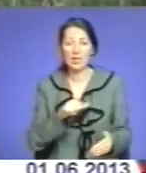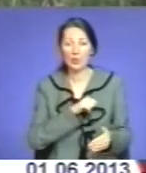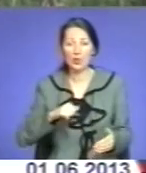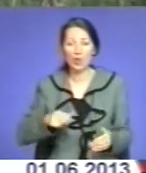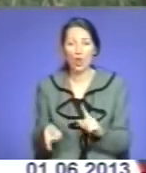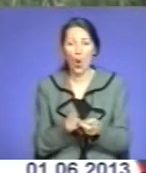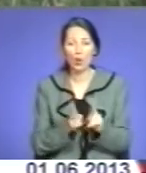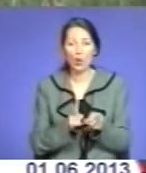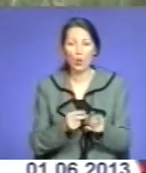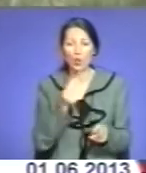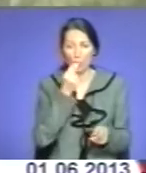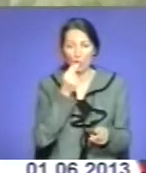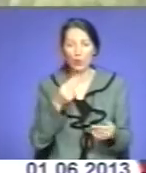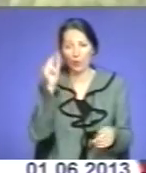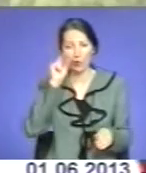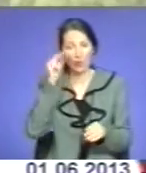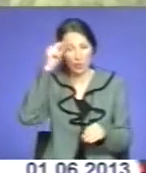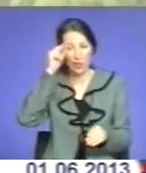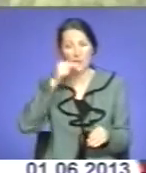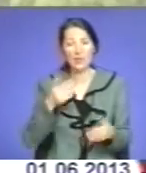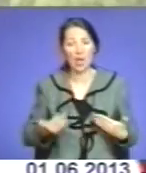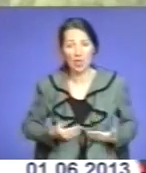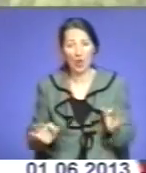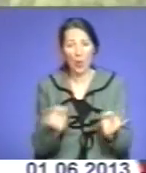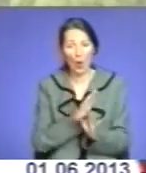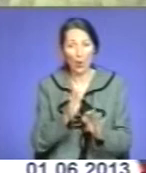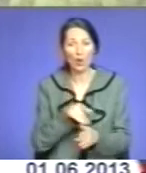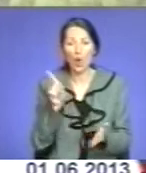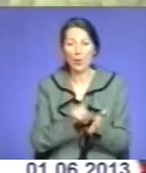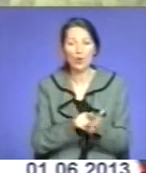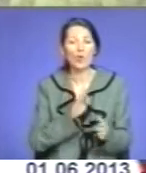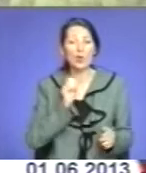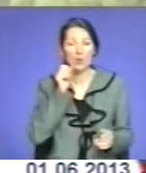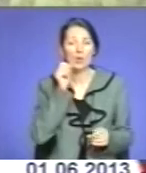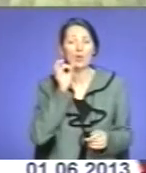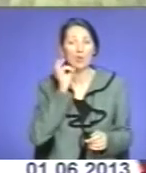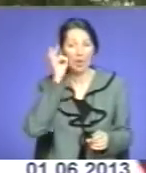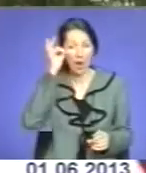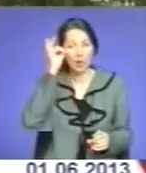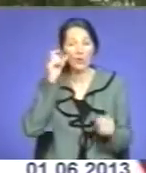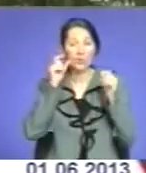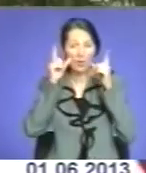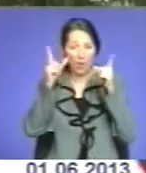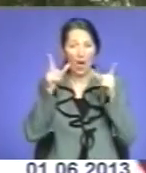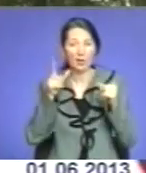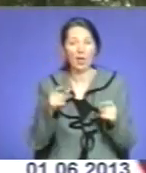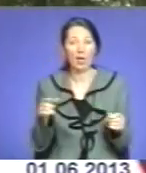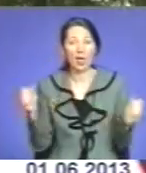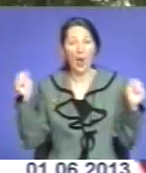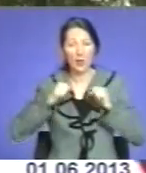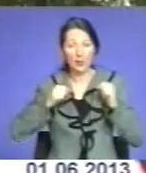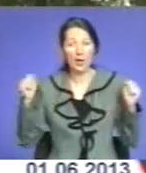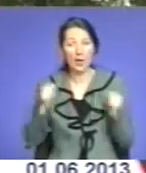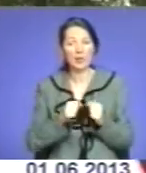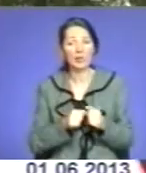природі. У розпорядку дня обов'язкові пункти – ранній підйом, рухливі вправи, змагання. Завжди починаємо